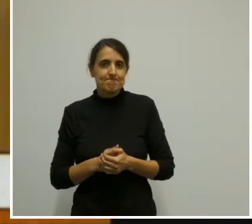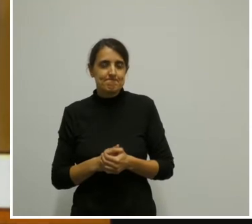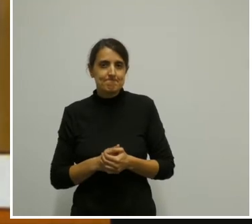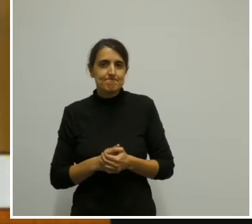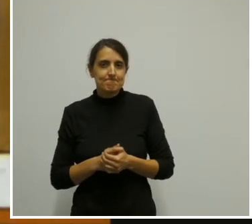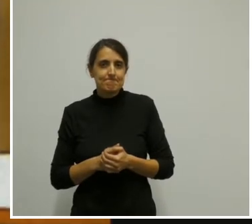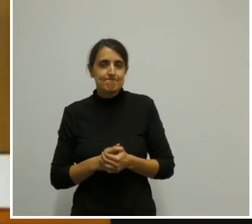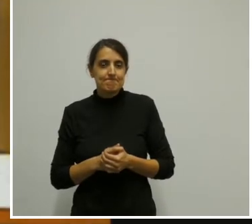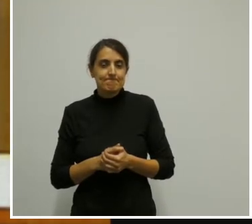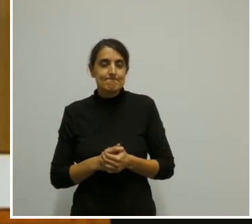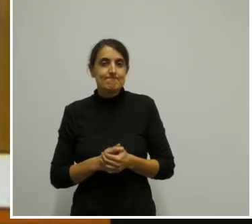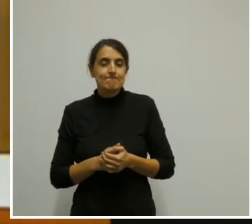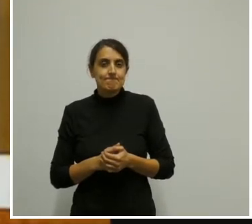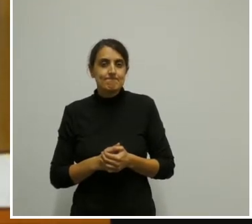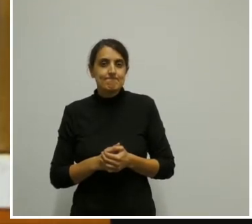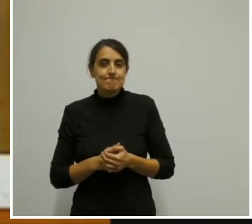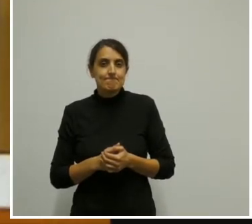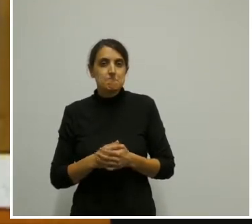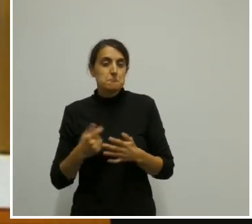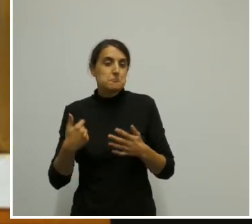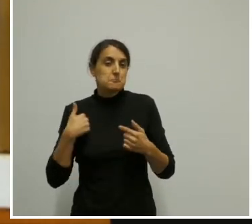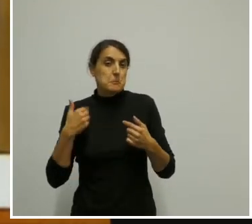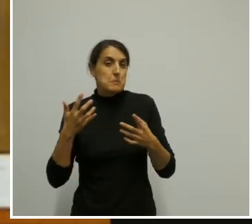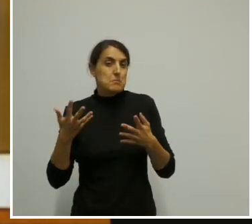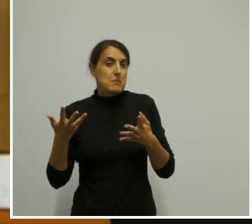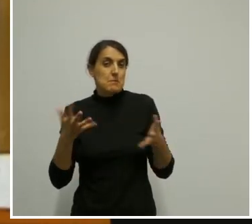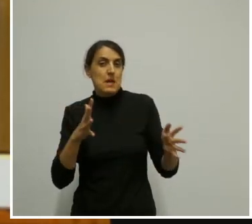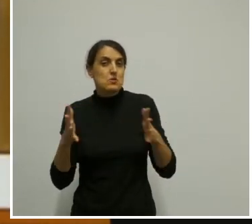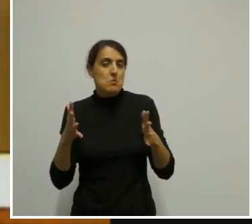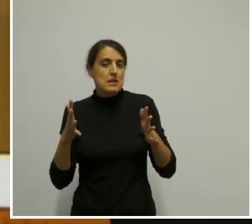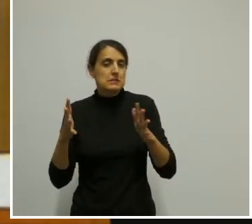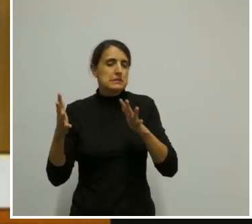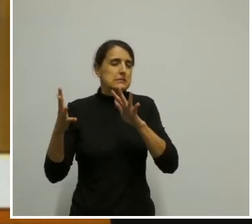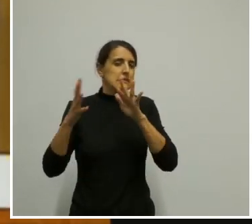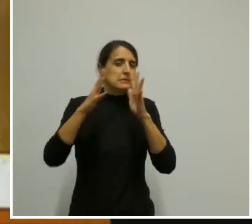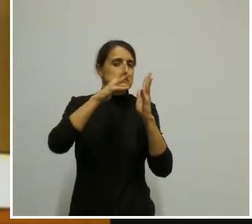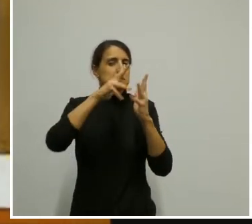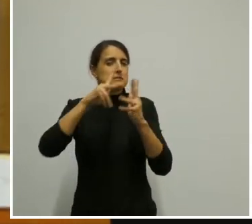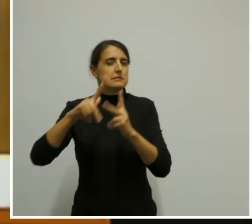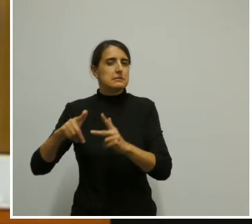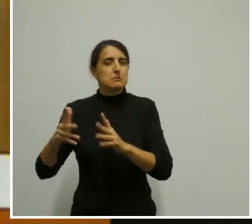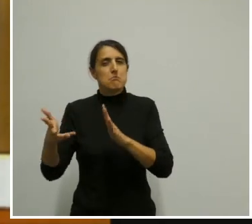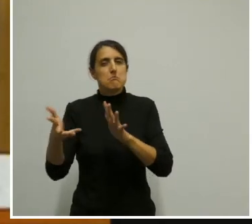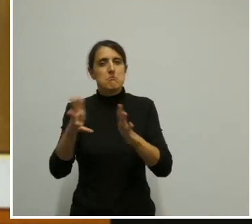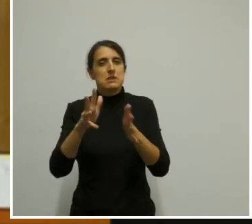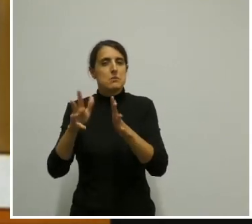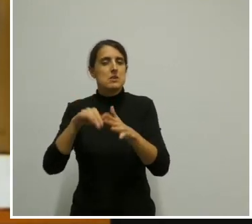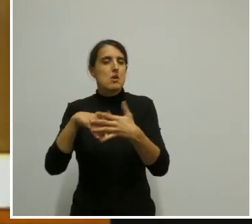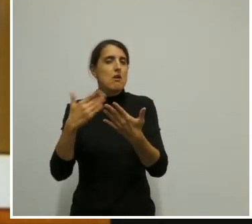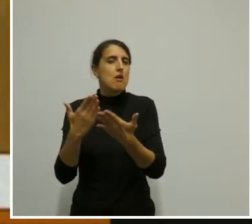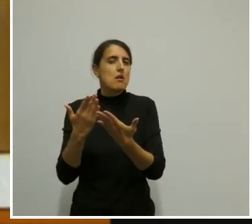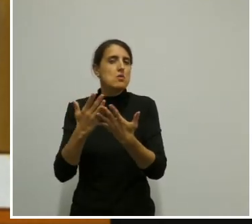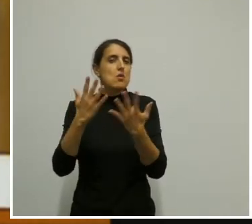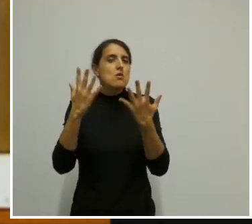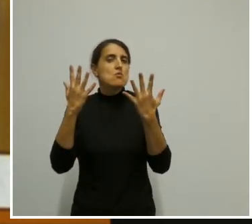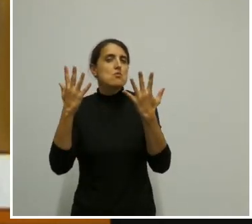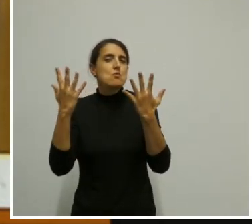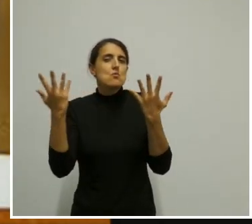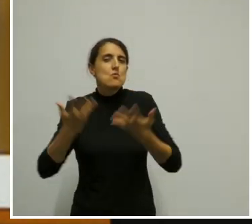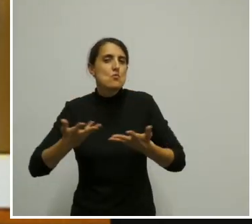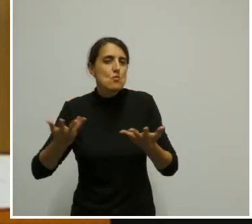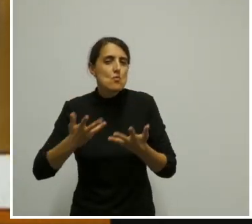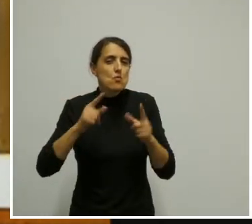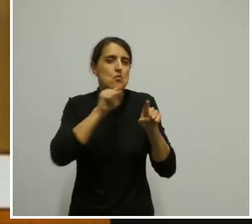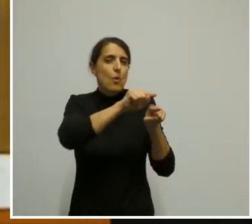sí que el mandat es fa més o menys una previsió. Llavors sí que podríem parlar de la previsió, de quines escoles són les més urgents, quins